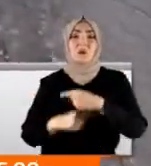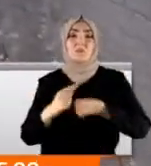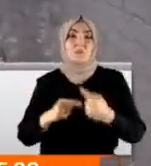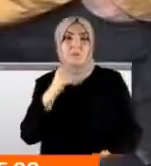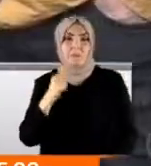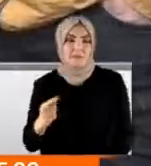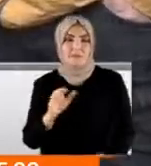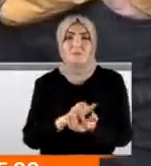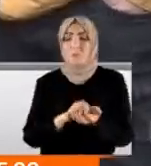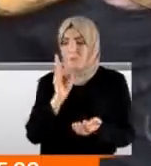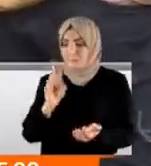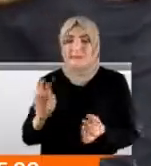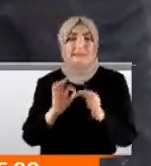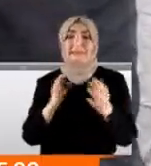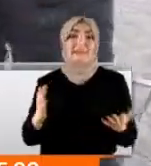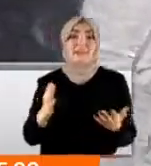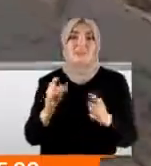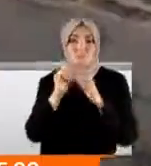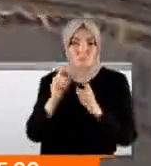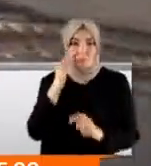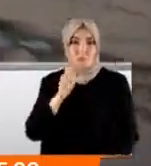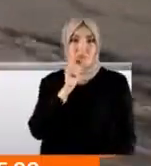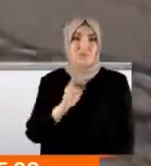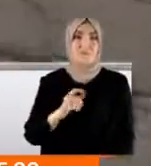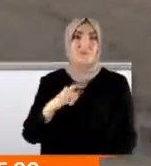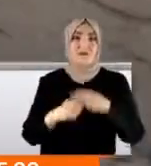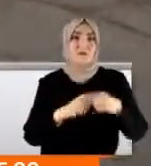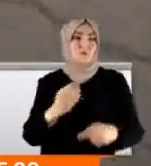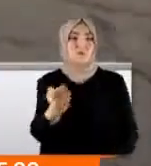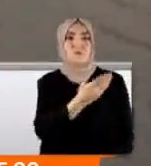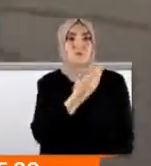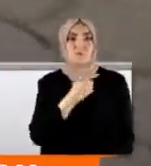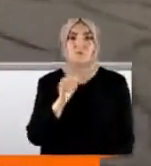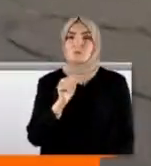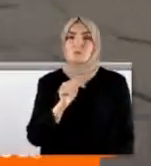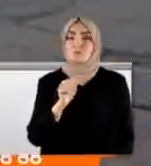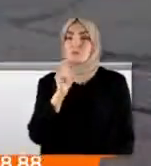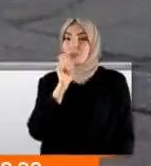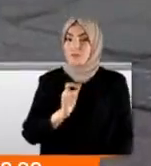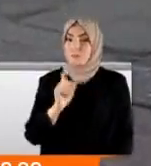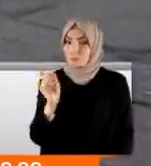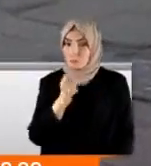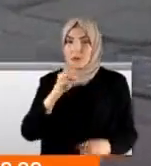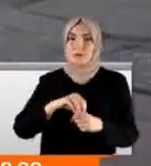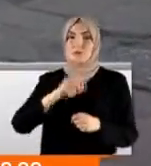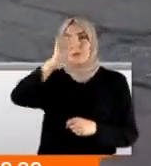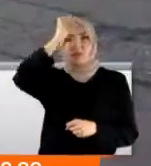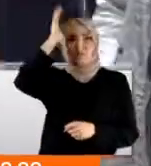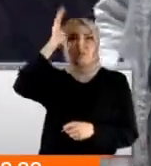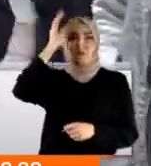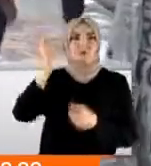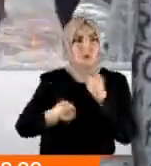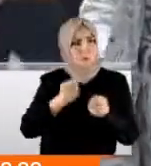cevabını bekliyor. Acaba fare mare mi var orada? İşte o sırrı çözmek için itfaiye devreye girdi. Mazgallar tek tek